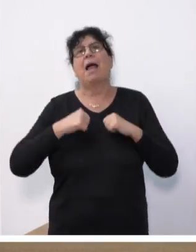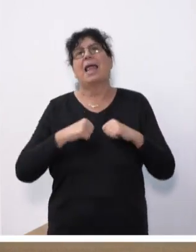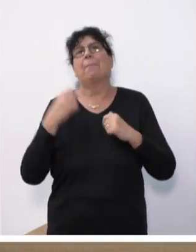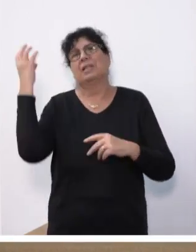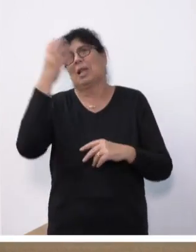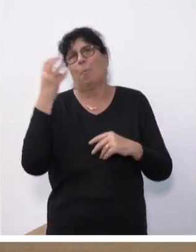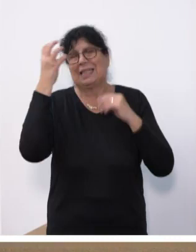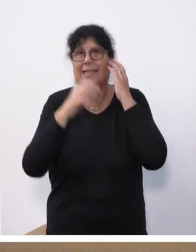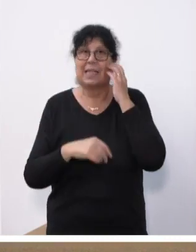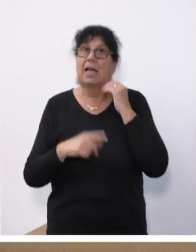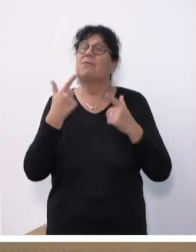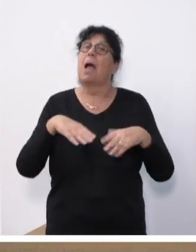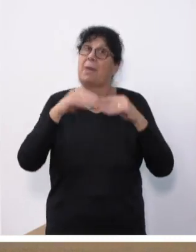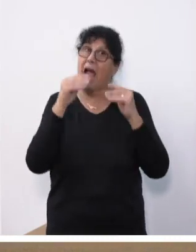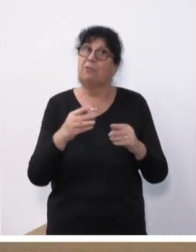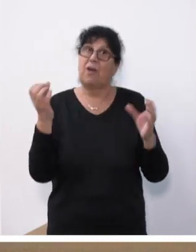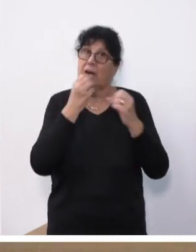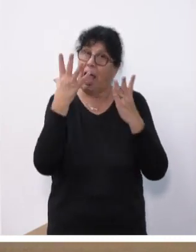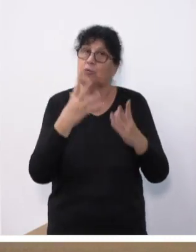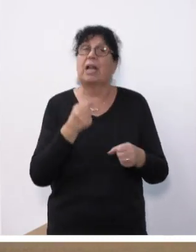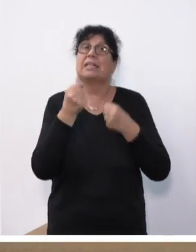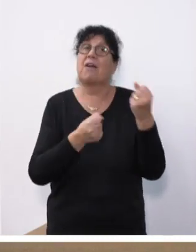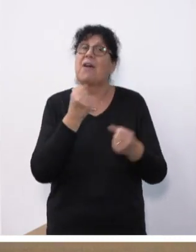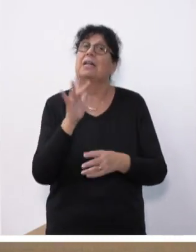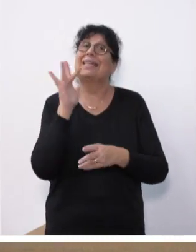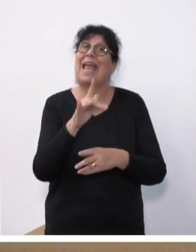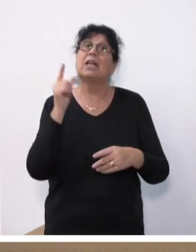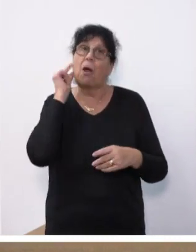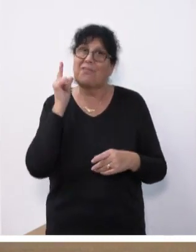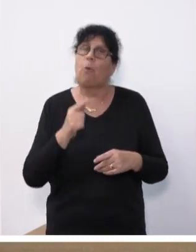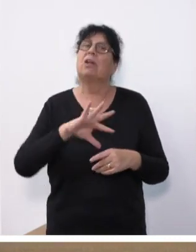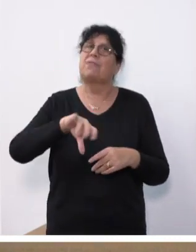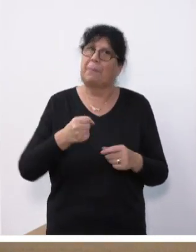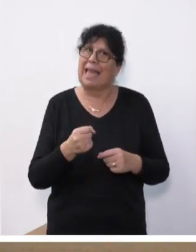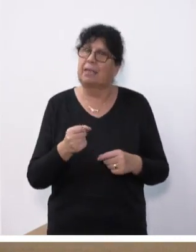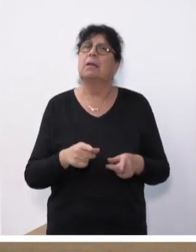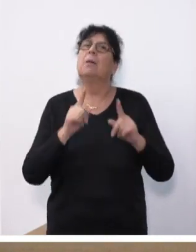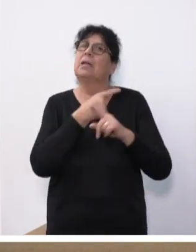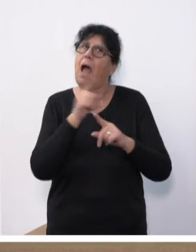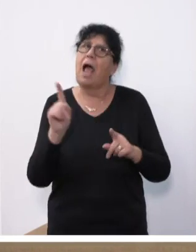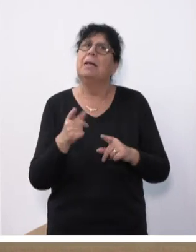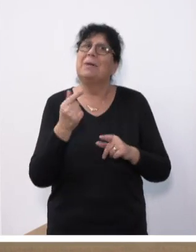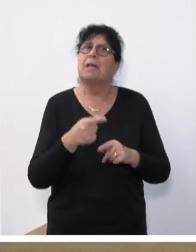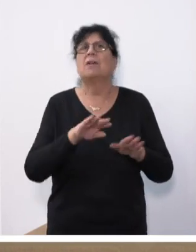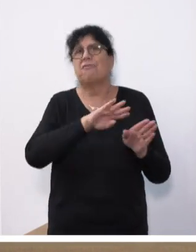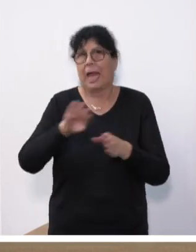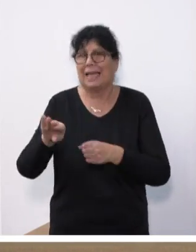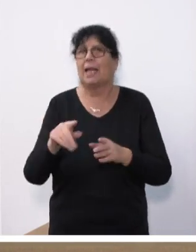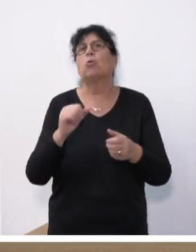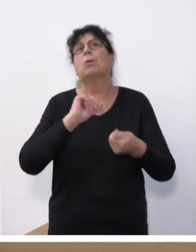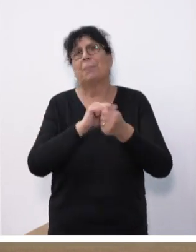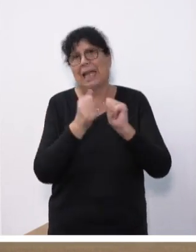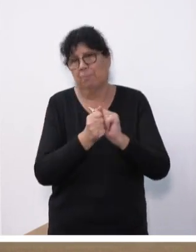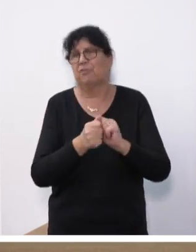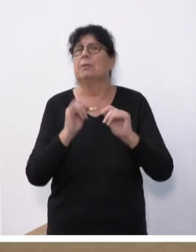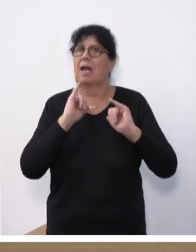Wie zu Beginn klargestellt, Gewalt gegen Frauen ist ein Verbrechen und muss in allen seinen Erscheinungsformen mit allen Mitteln verhindert und bekämpft und